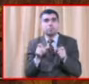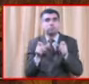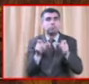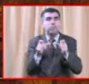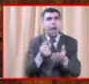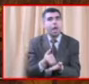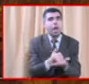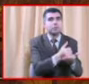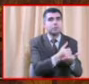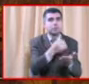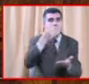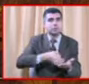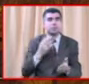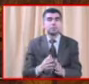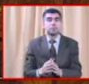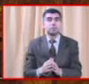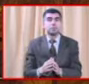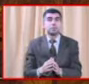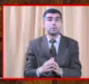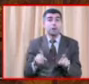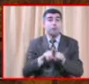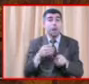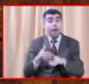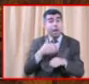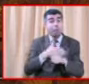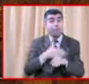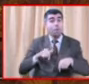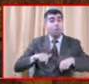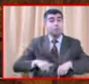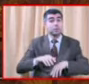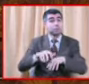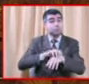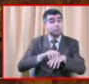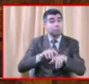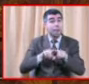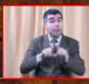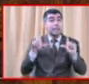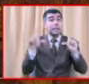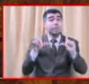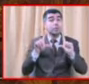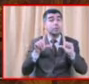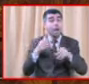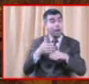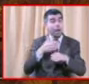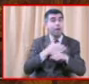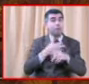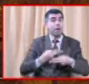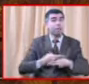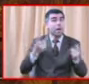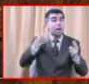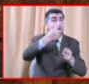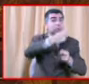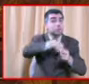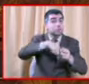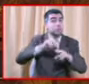لأنه كما قال السيد الوزير النشرات الإخبارية أخبرت تقريبا المواطنين